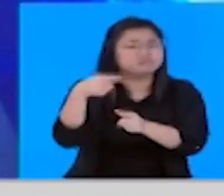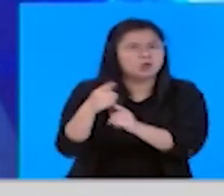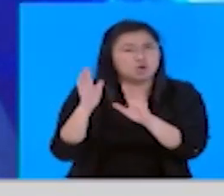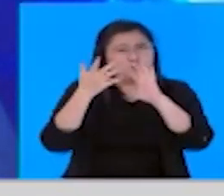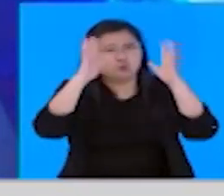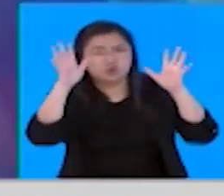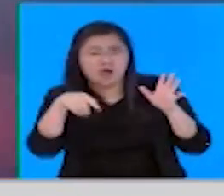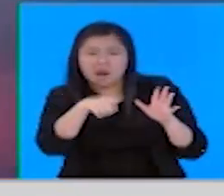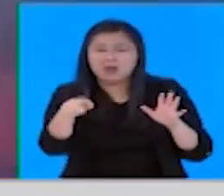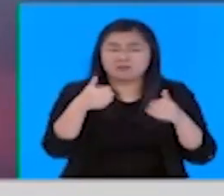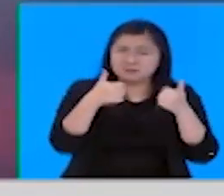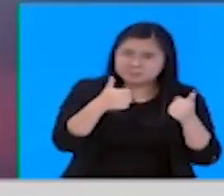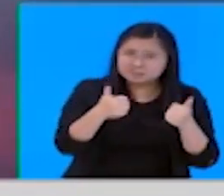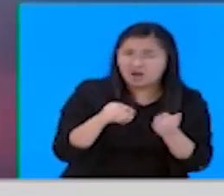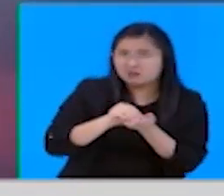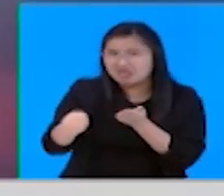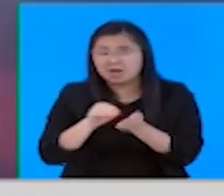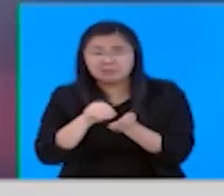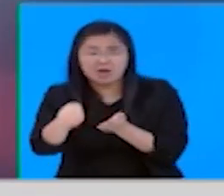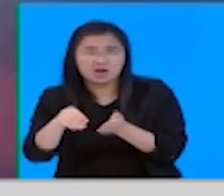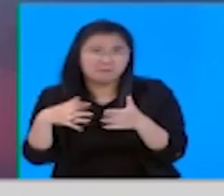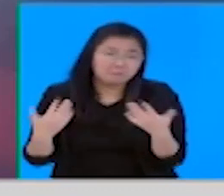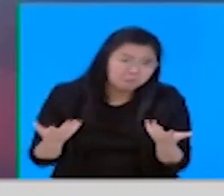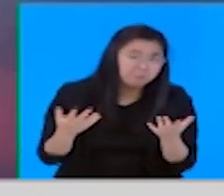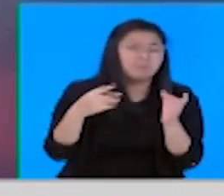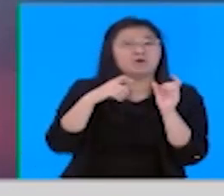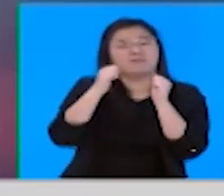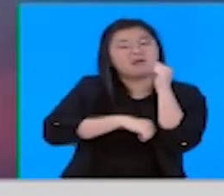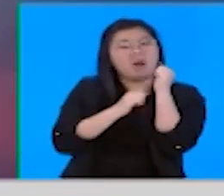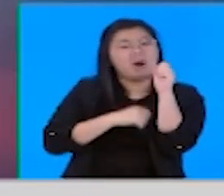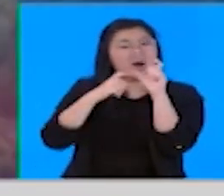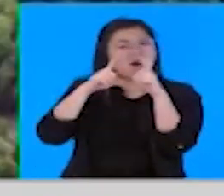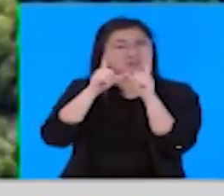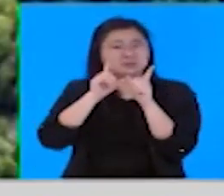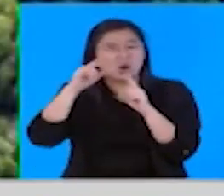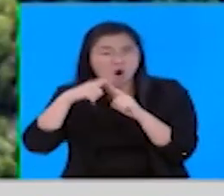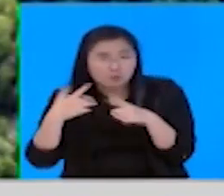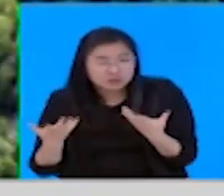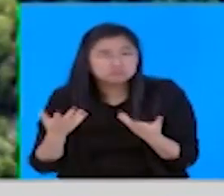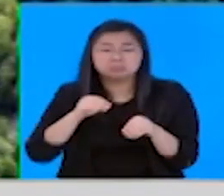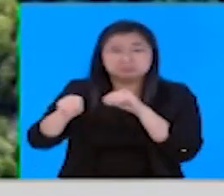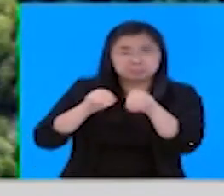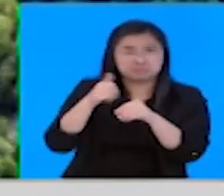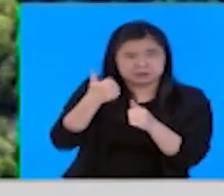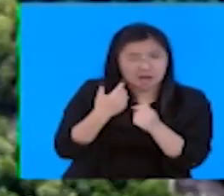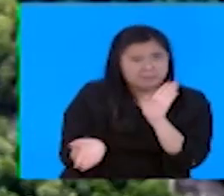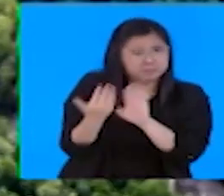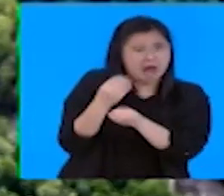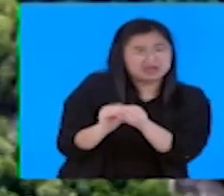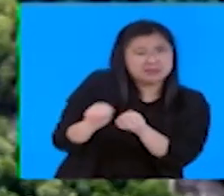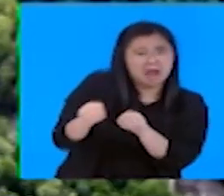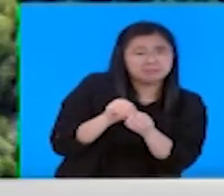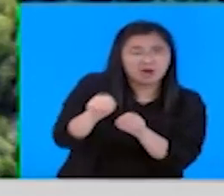atau jadi perkebunan sawit atau jadi peternakan sih selama ini Oh ya selama ini terjadi terutama di Kalimantan